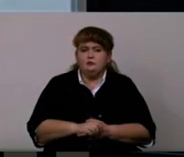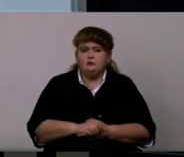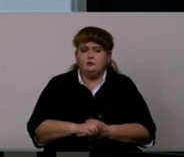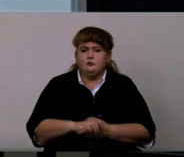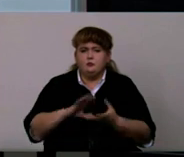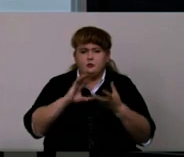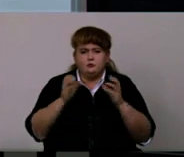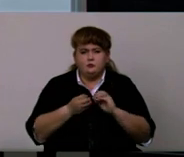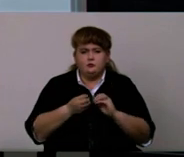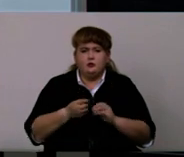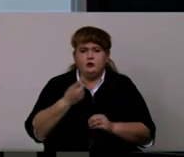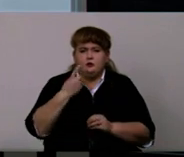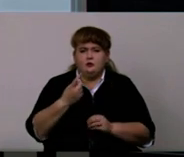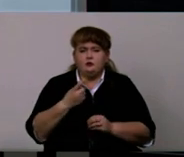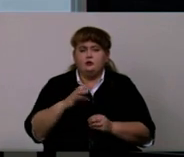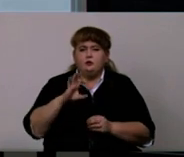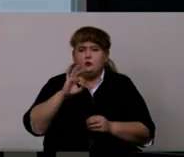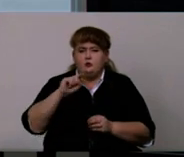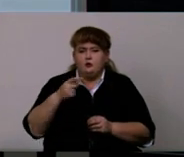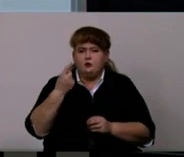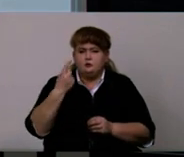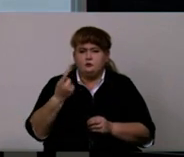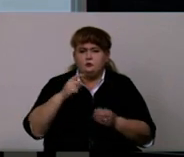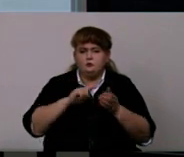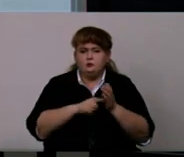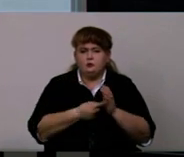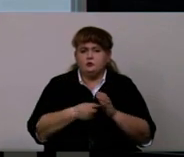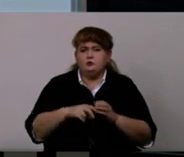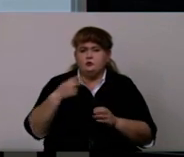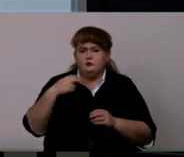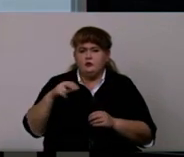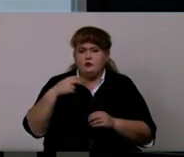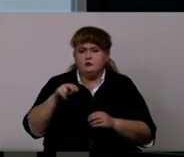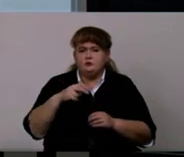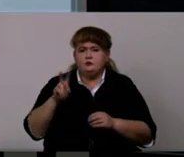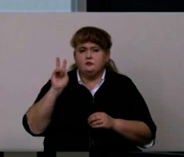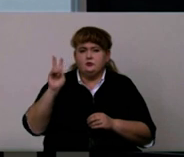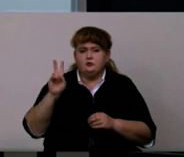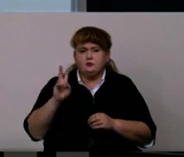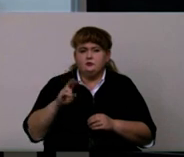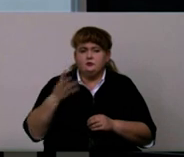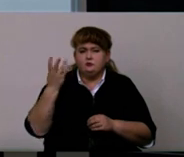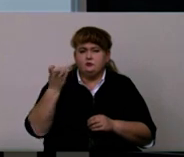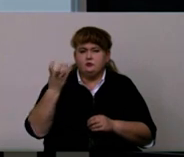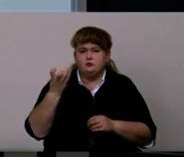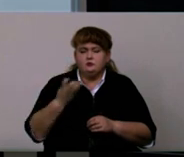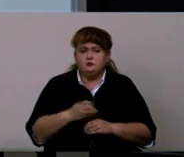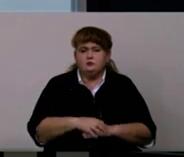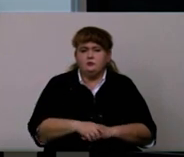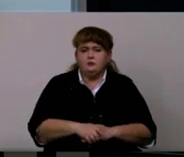Значит, получается 0,1 умножить на 20 в квадрате 400.